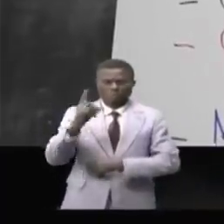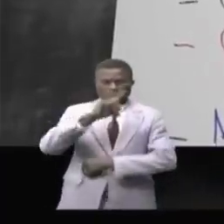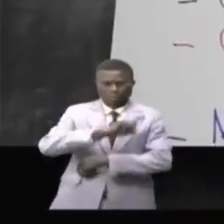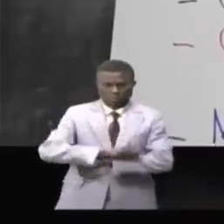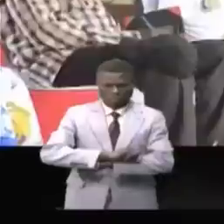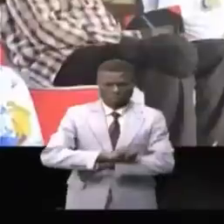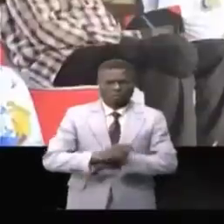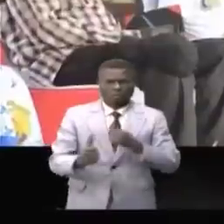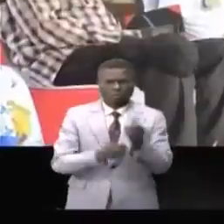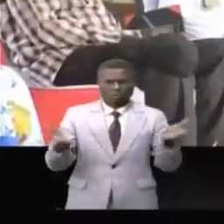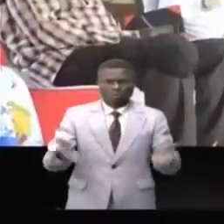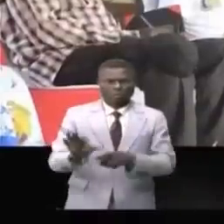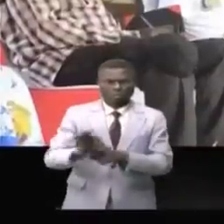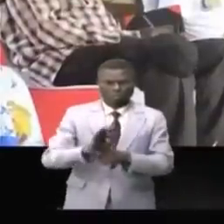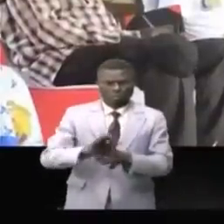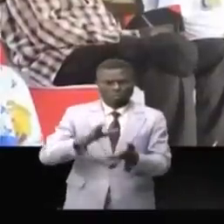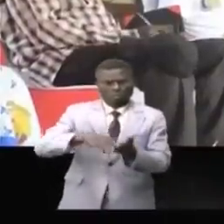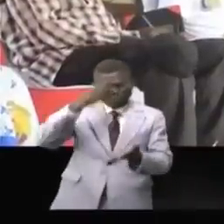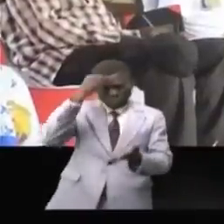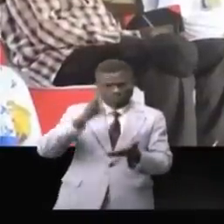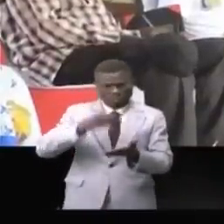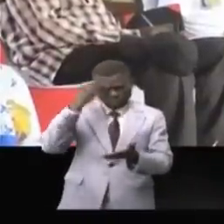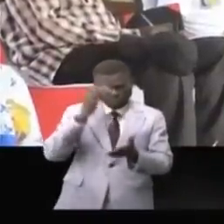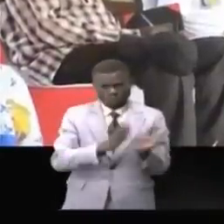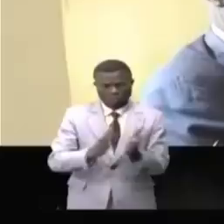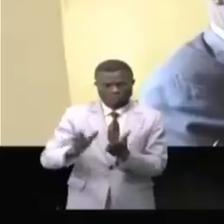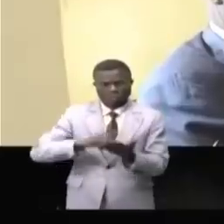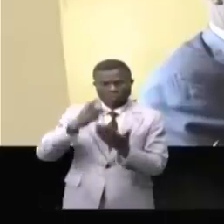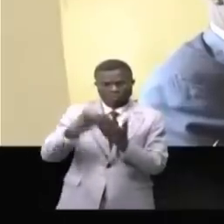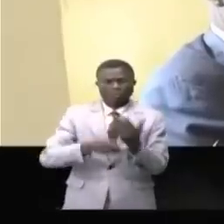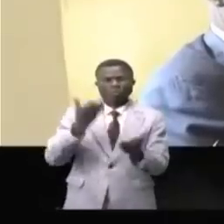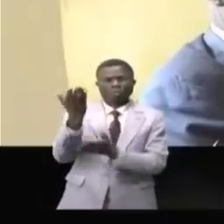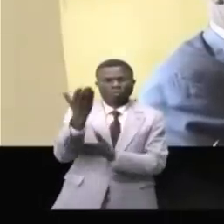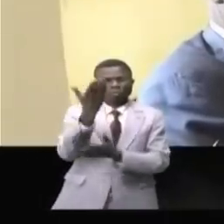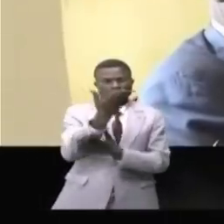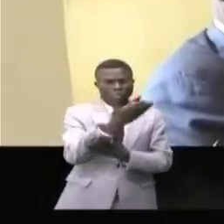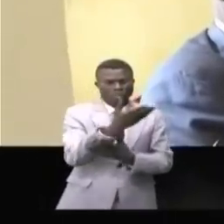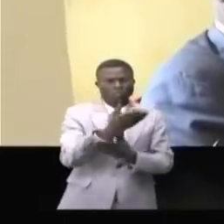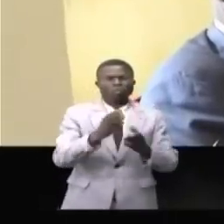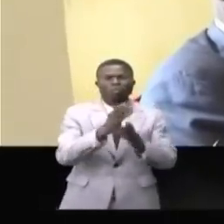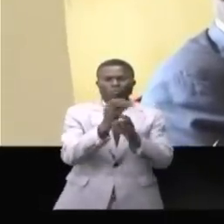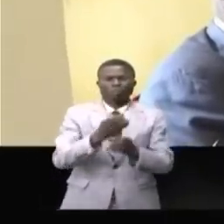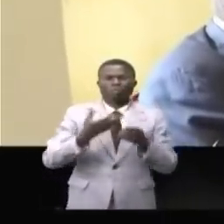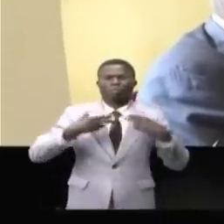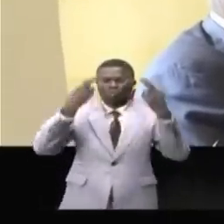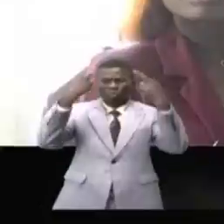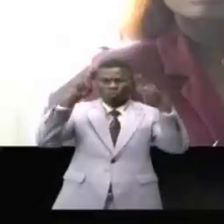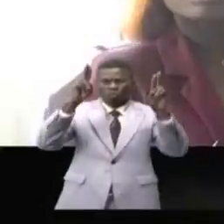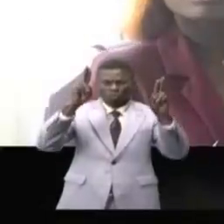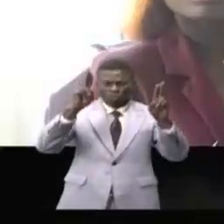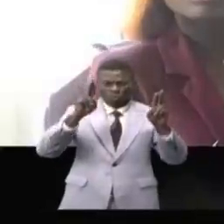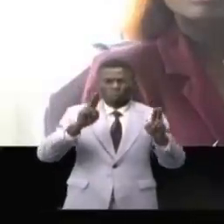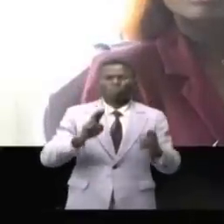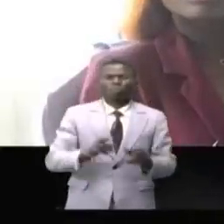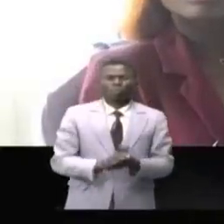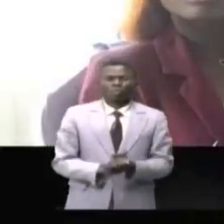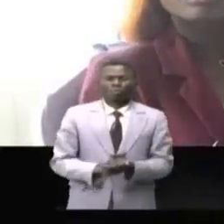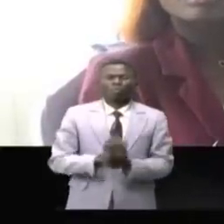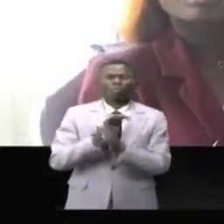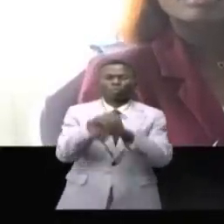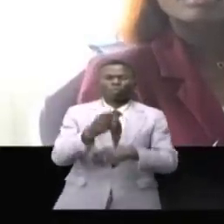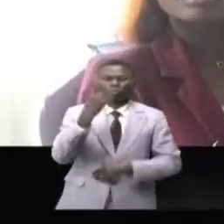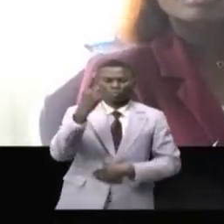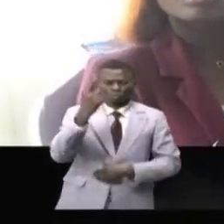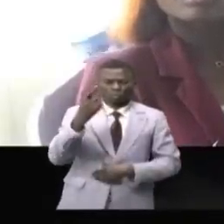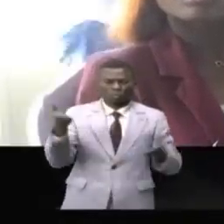les participants seront outillés sur comment élaborer des plaidoyers pour atteindre des résultats palpables et escomptés. L'un des participants nous